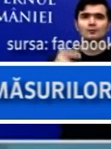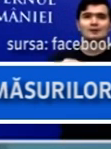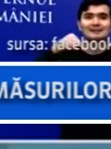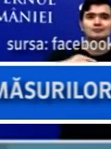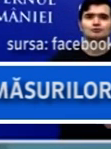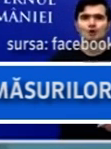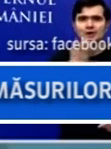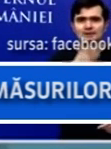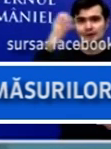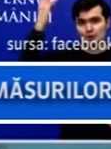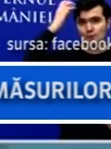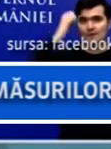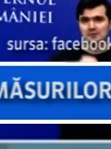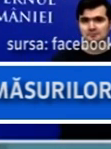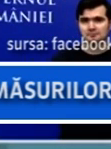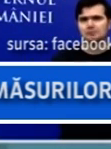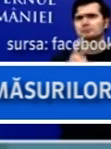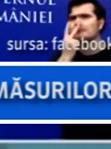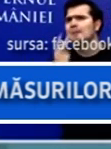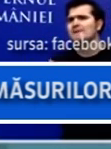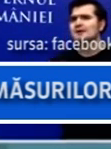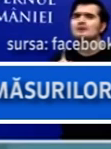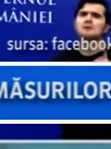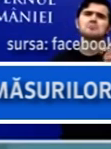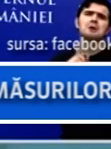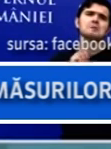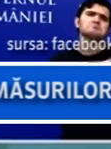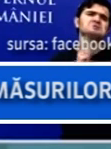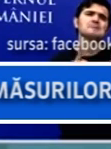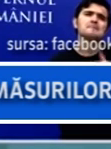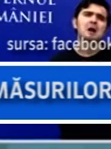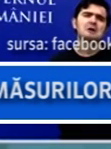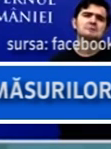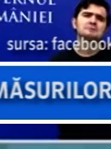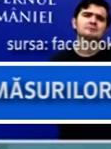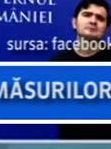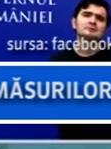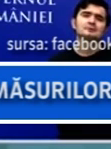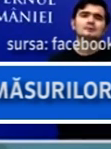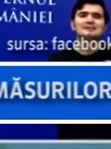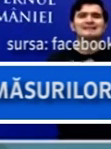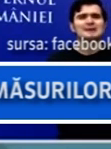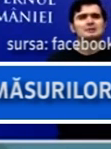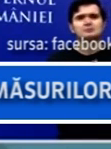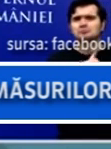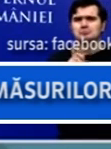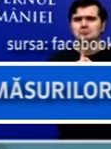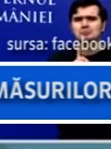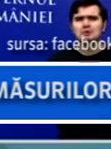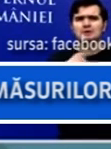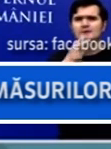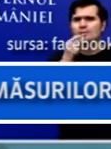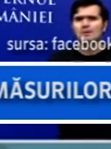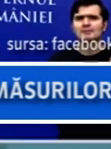de guvern și prevede unele modificări, deci nu în sensul de